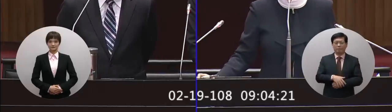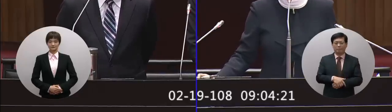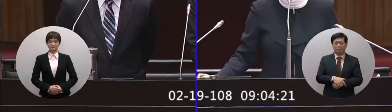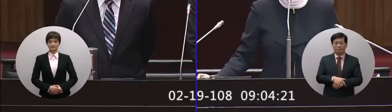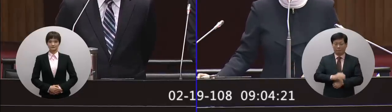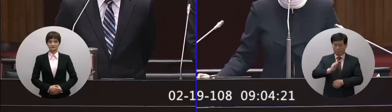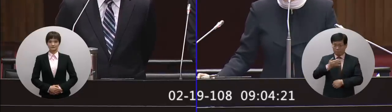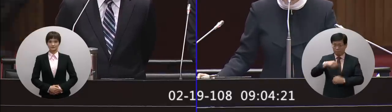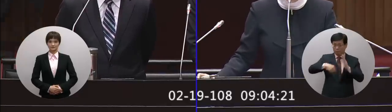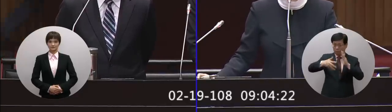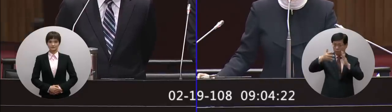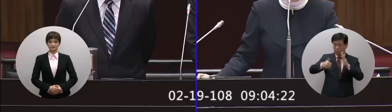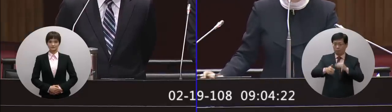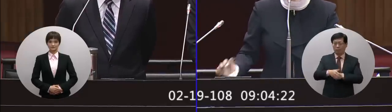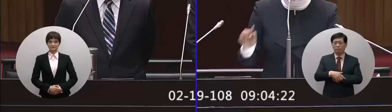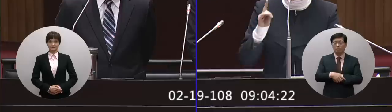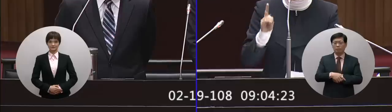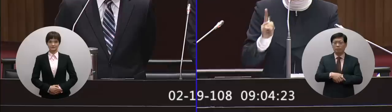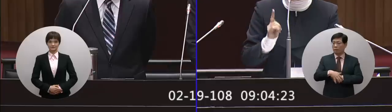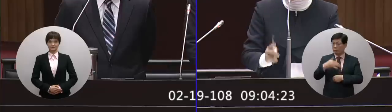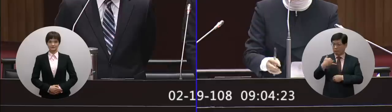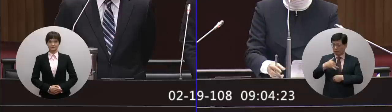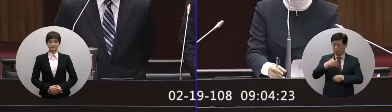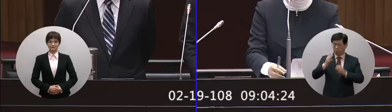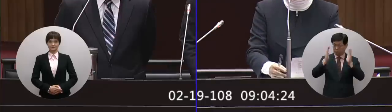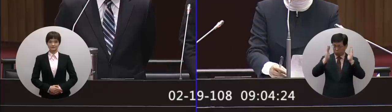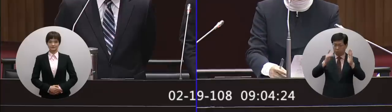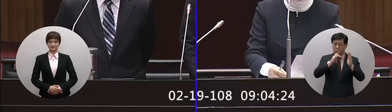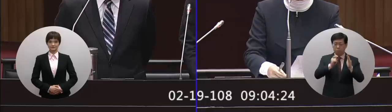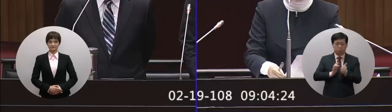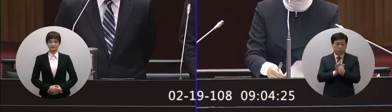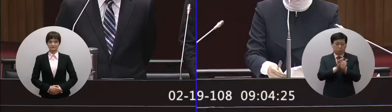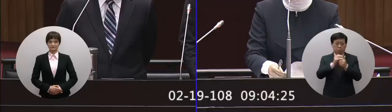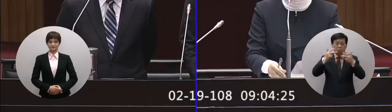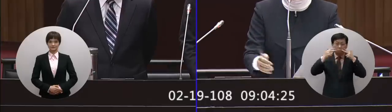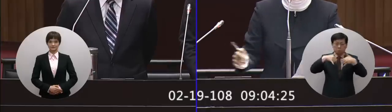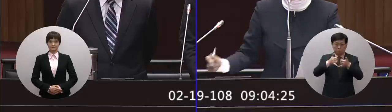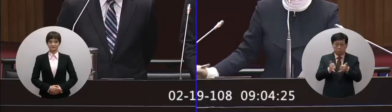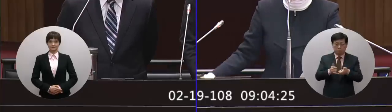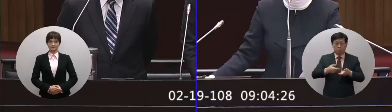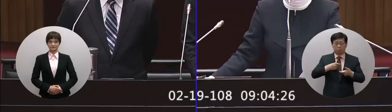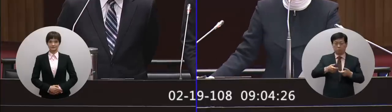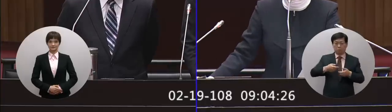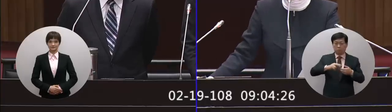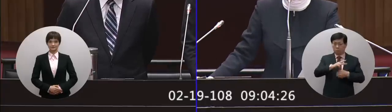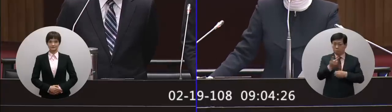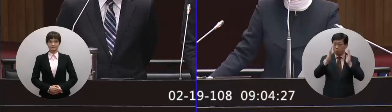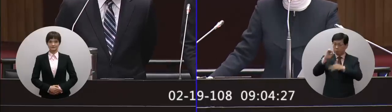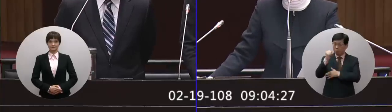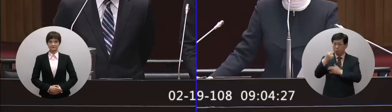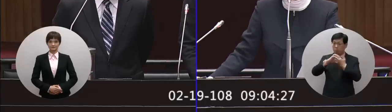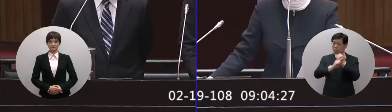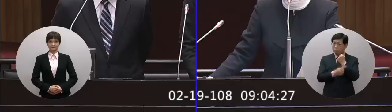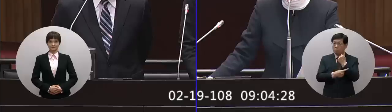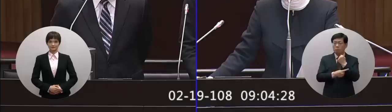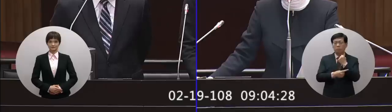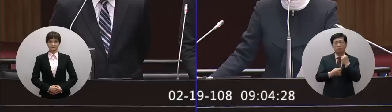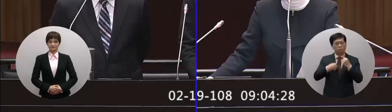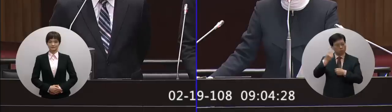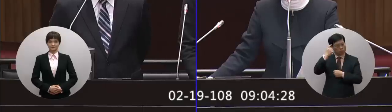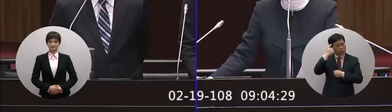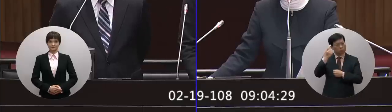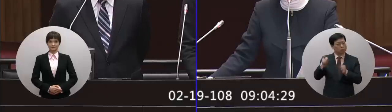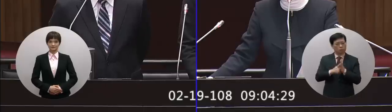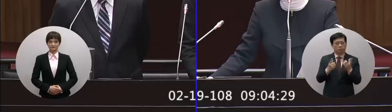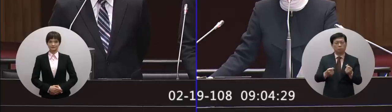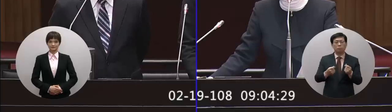是院长，虽然还没有一部促进原住民族转型正义的法律，本席一向认为原住